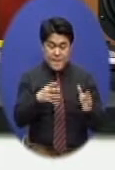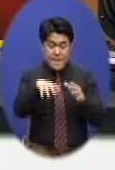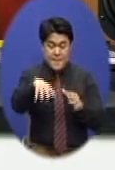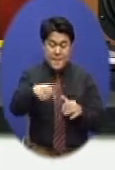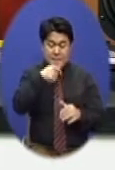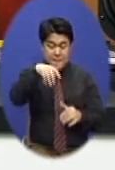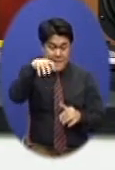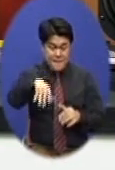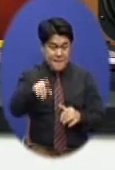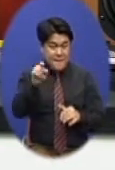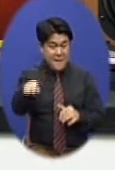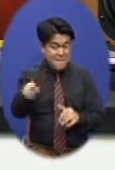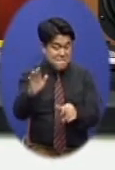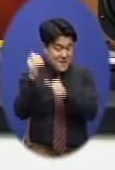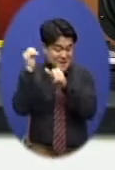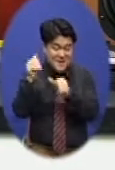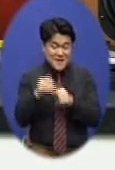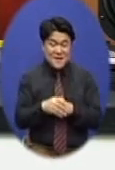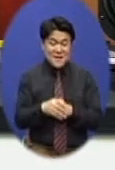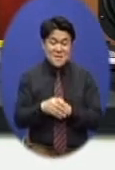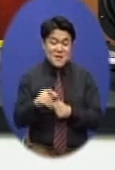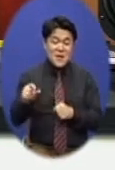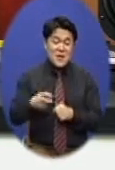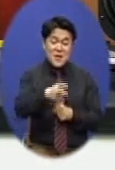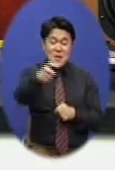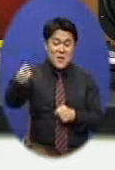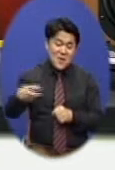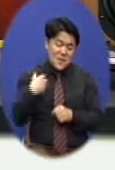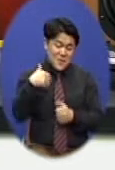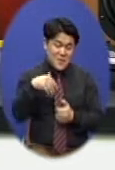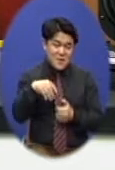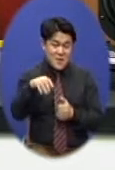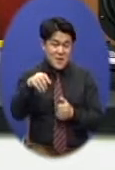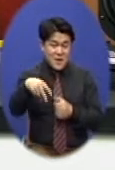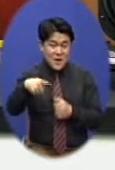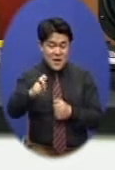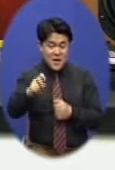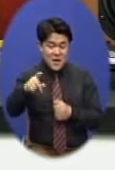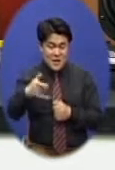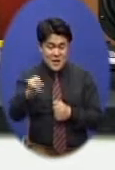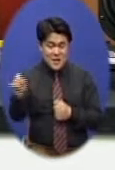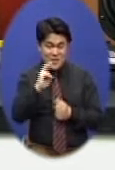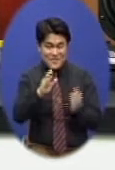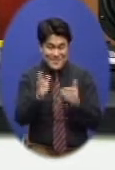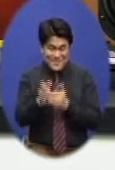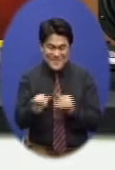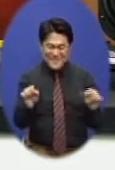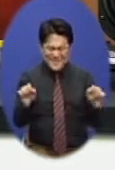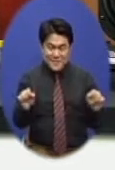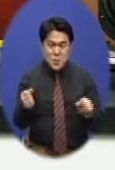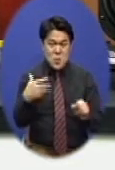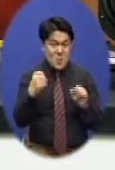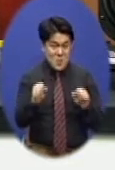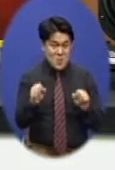수원시로 한번 네. 떠나보도록 할까요? 돌아가는 삼각지를 준비하셨네요. 네. 안녕하세요. 안녕하세요. 네, 반갑습니다. 아이고. 네.